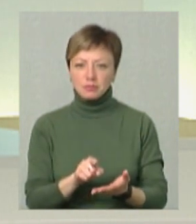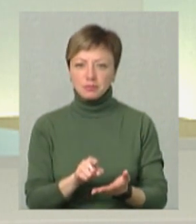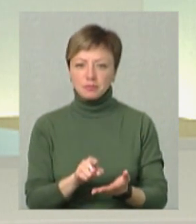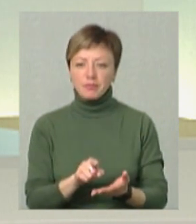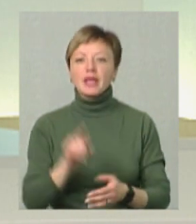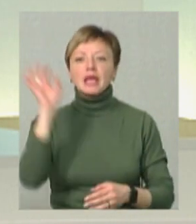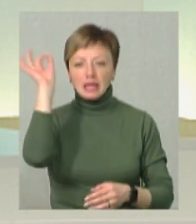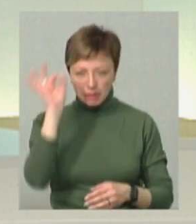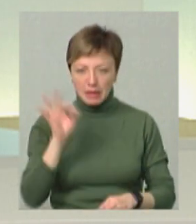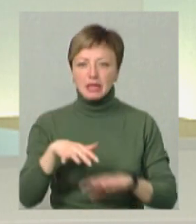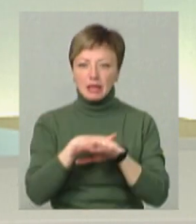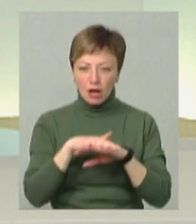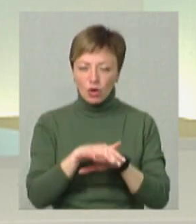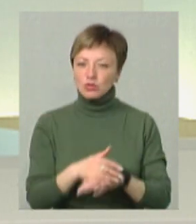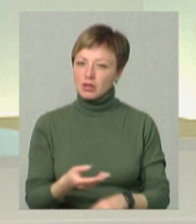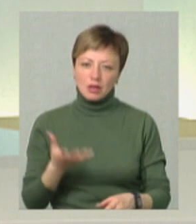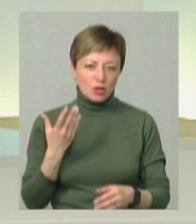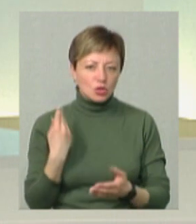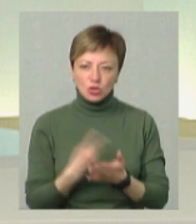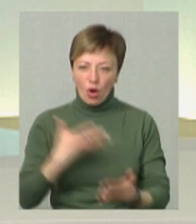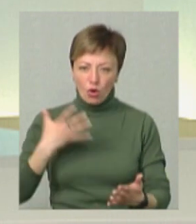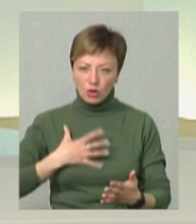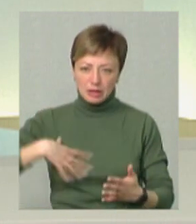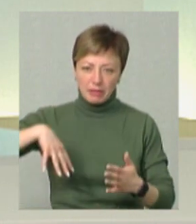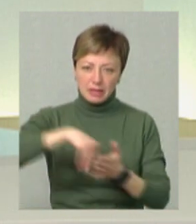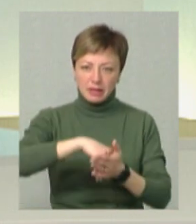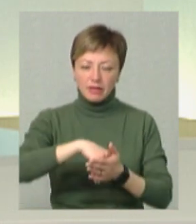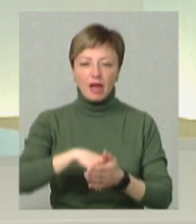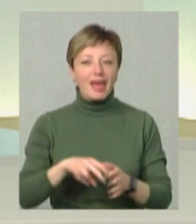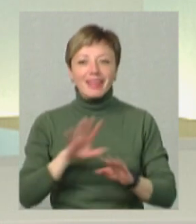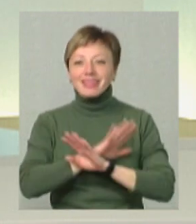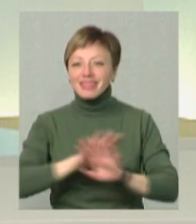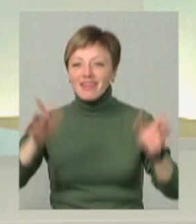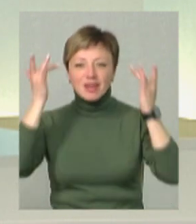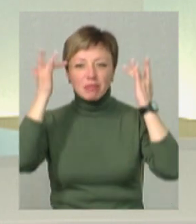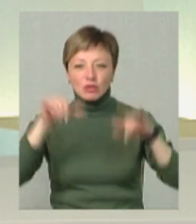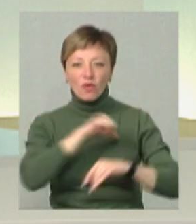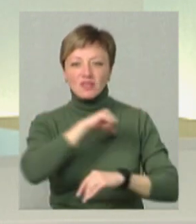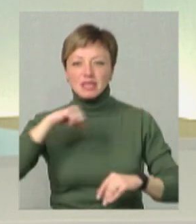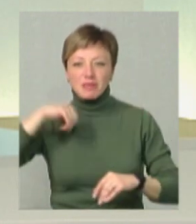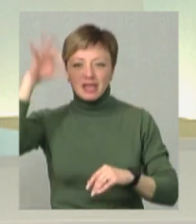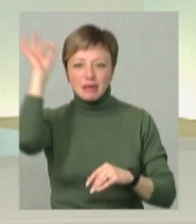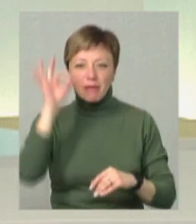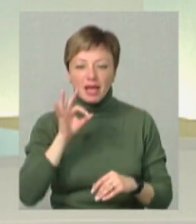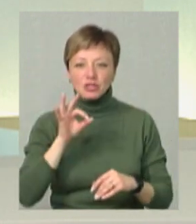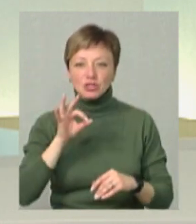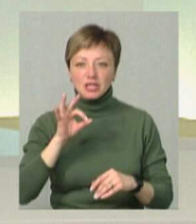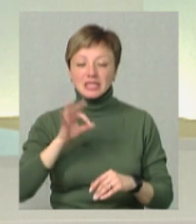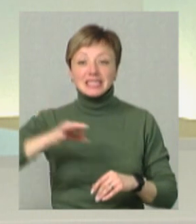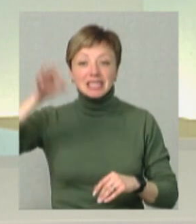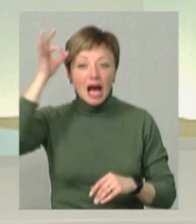І німецький народ дуже дорого за це заплатив. І не випадково в самій Німеччині за згадку